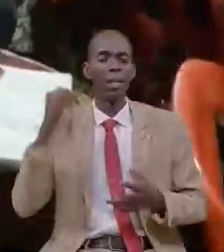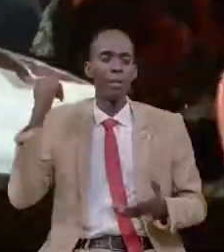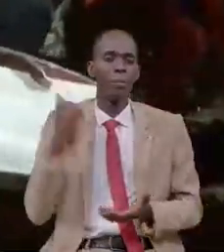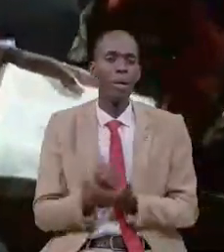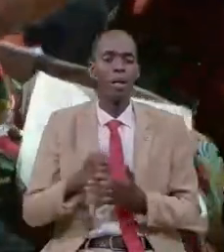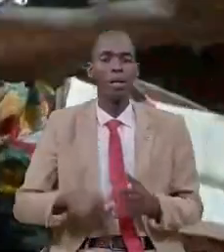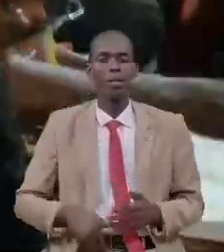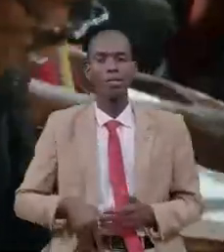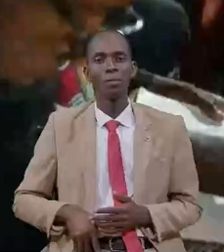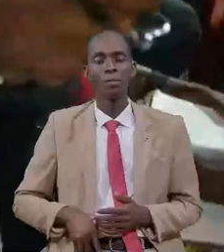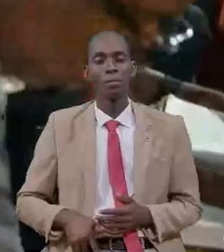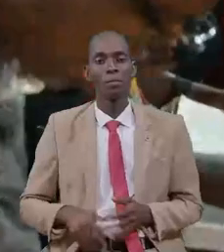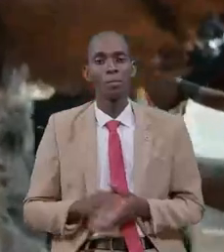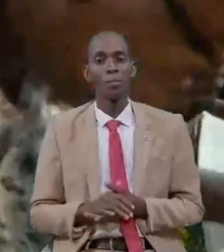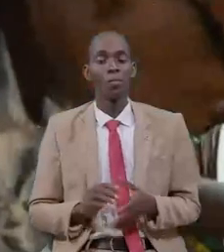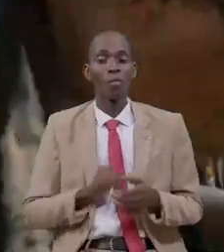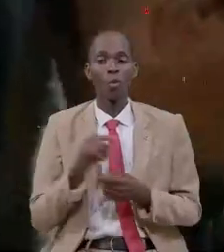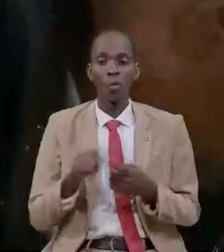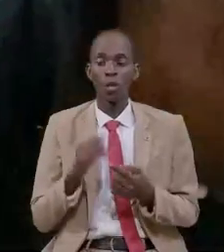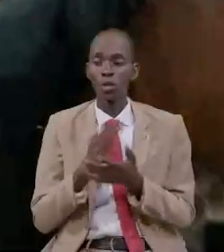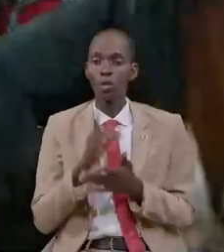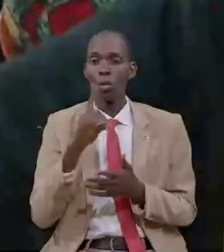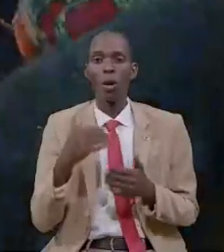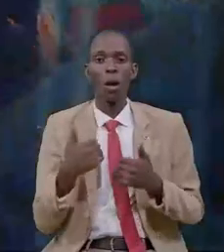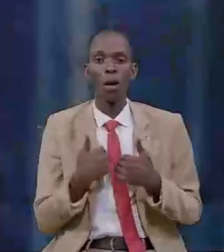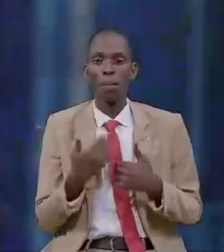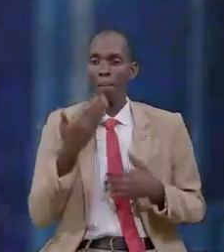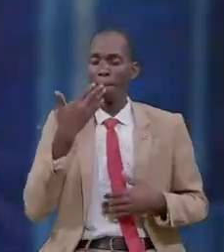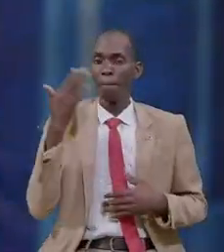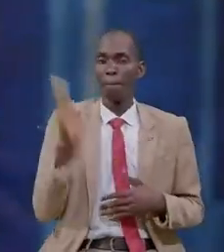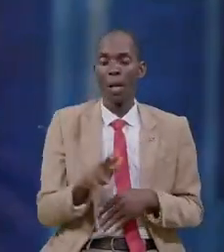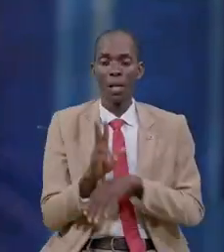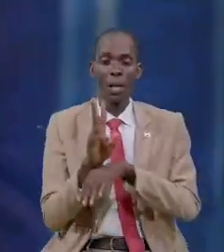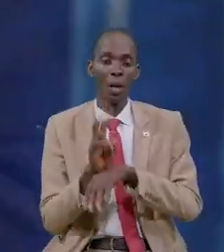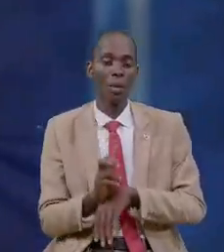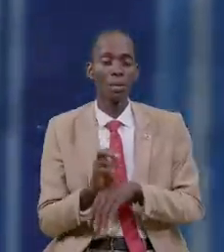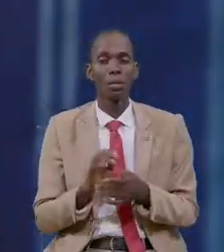Amen! Quand quelqu'un a une mauvaise habitude,